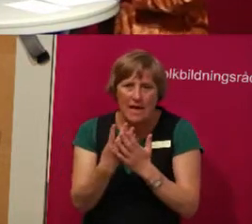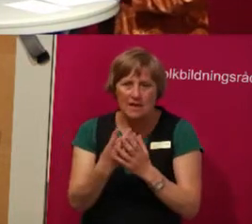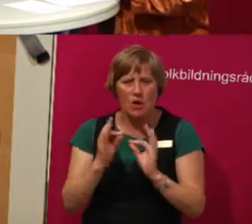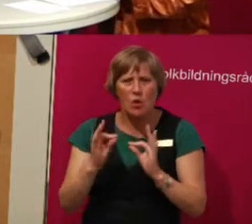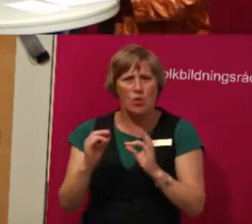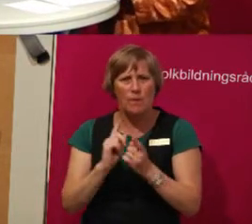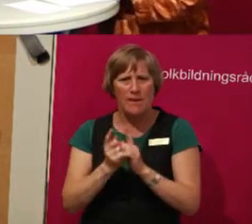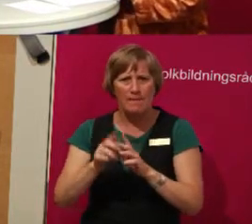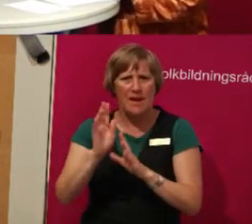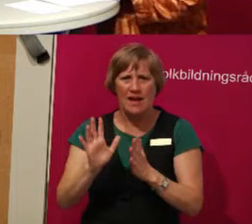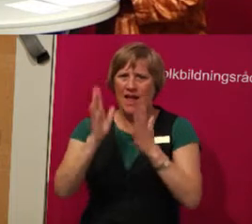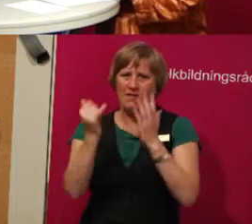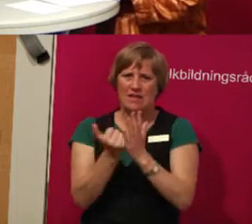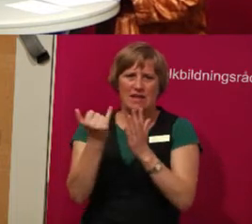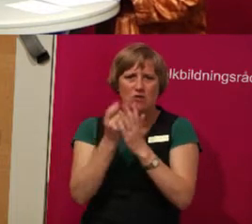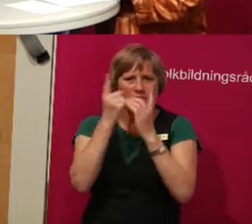inom folkbildningen?